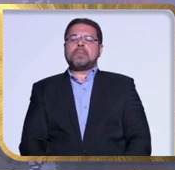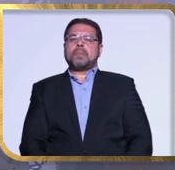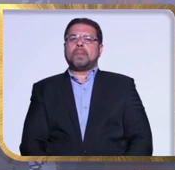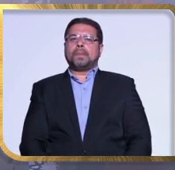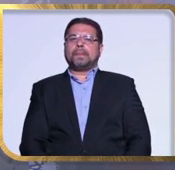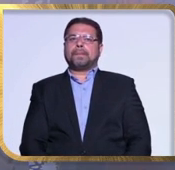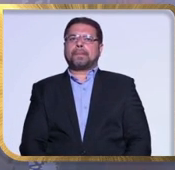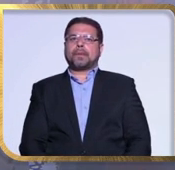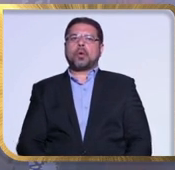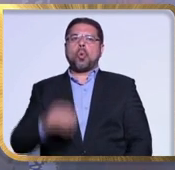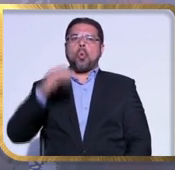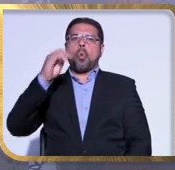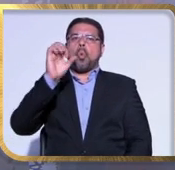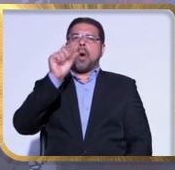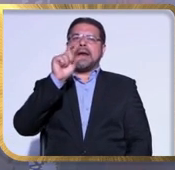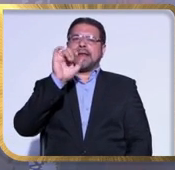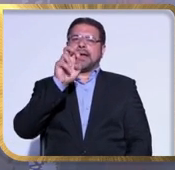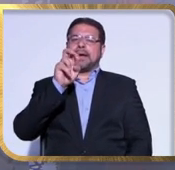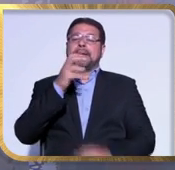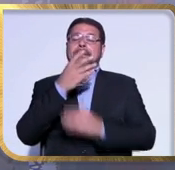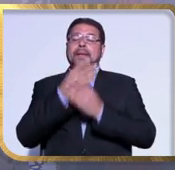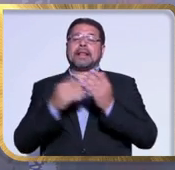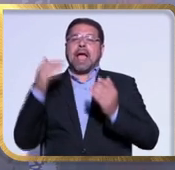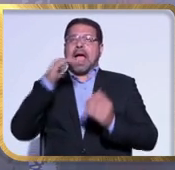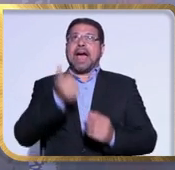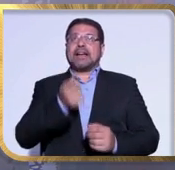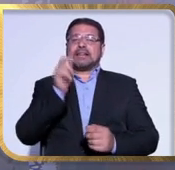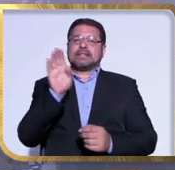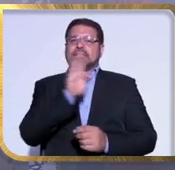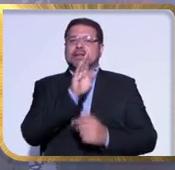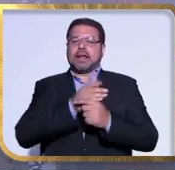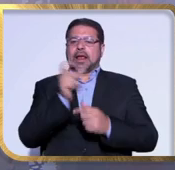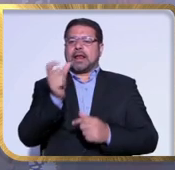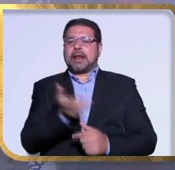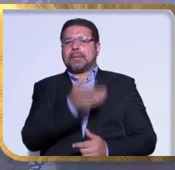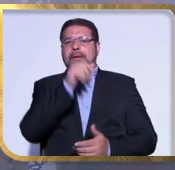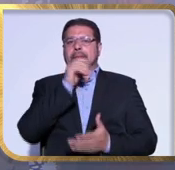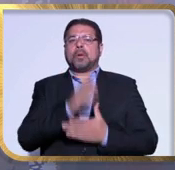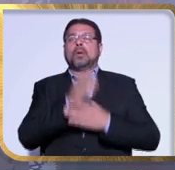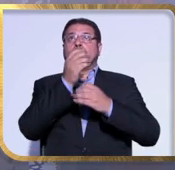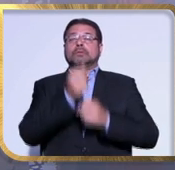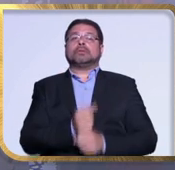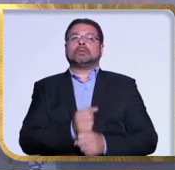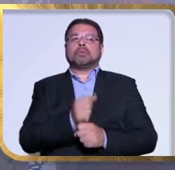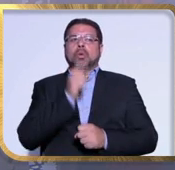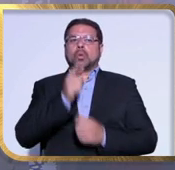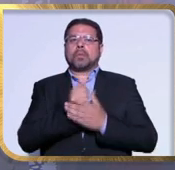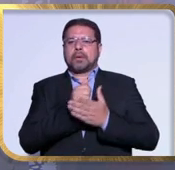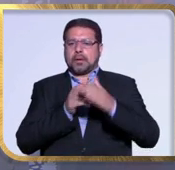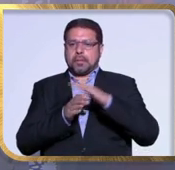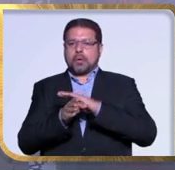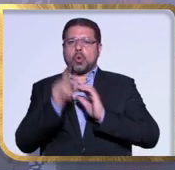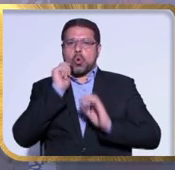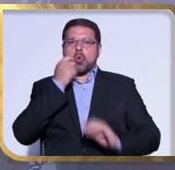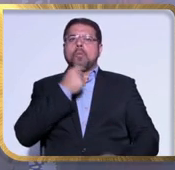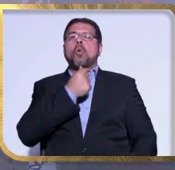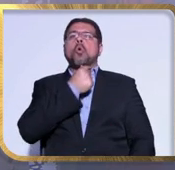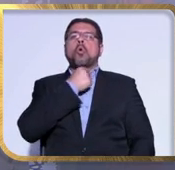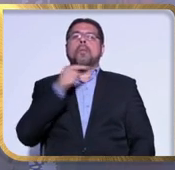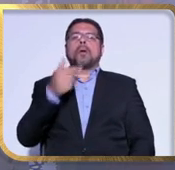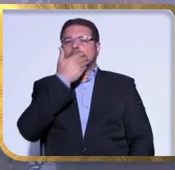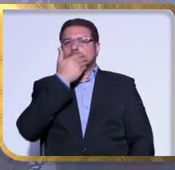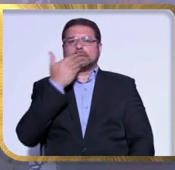عن جويريه بنت الحارث رضي الله عنها ان النبي صلى الله عليه وسلم دخل عليها يوم الجمعه وهي